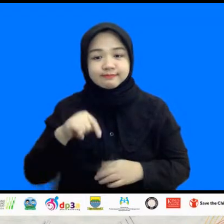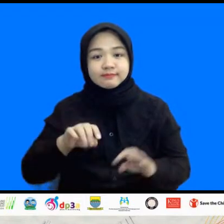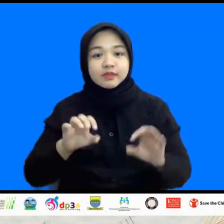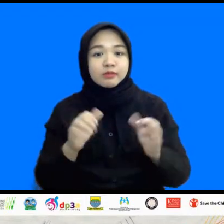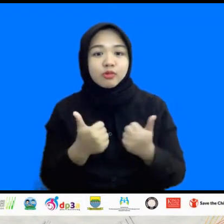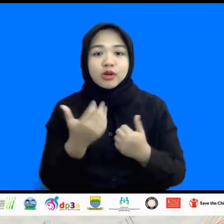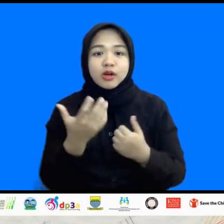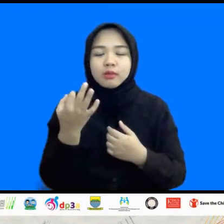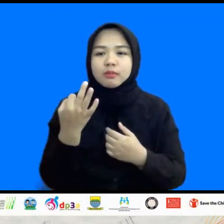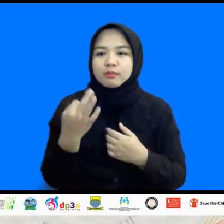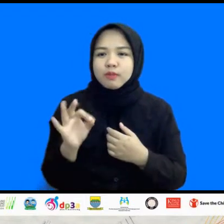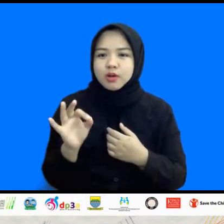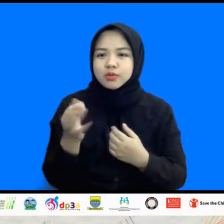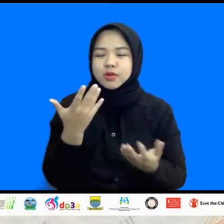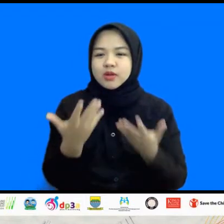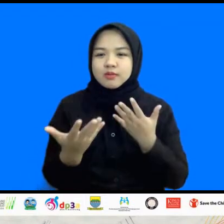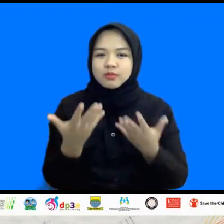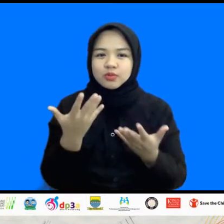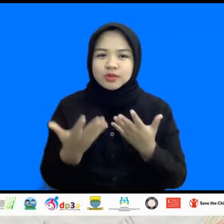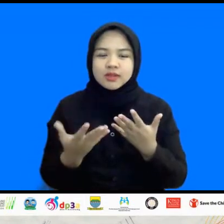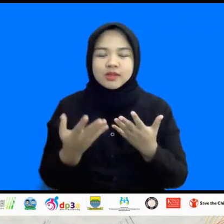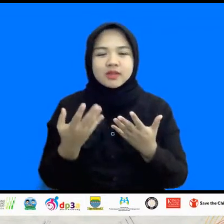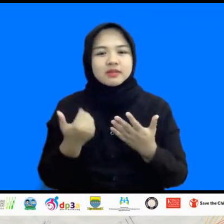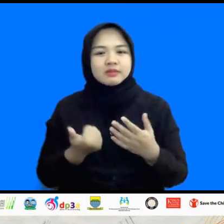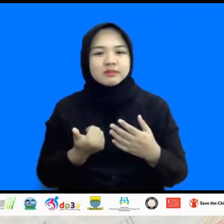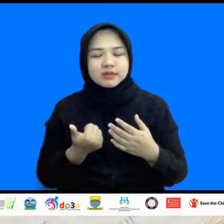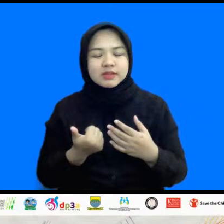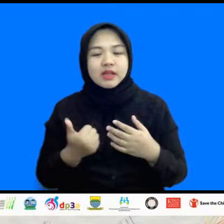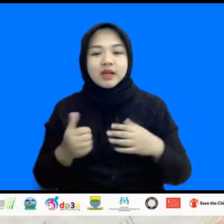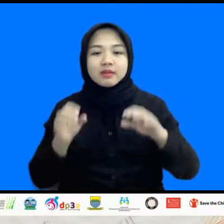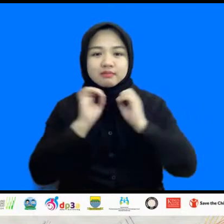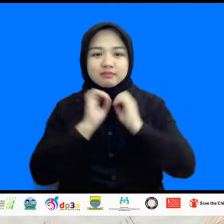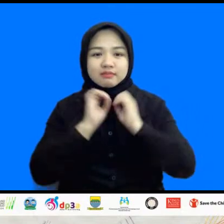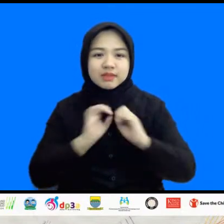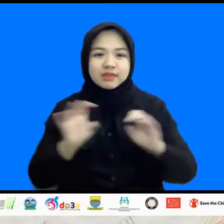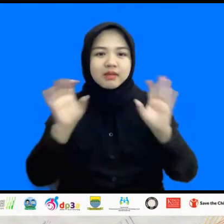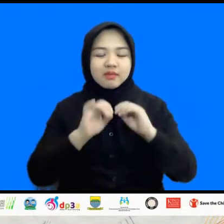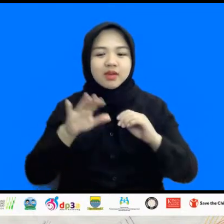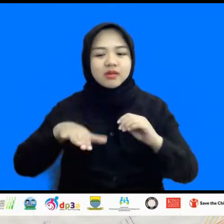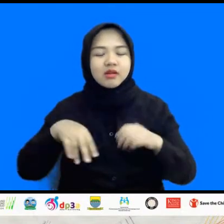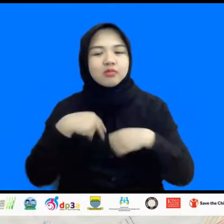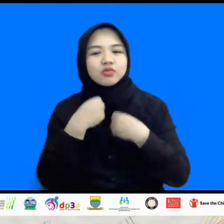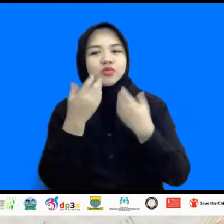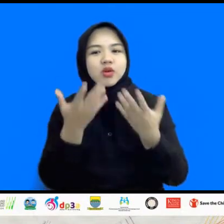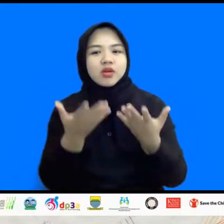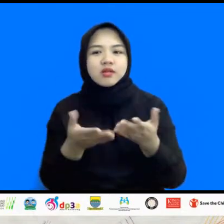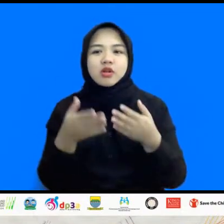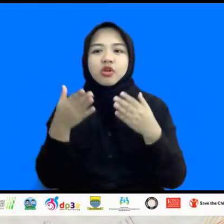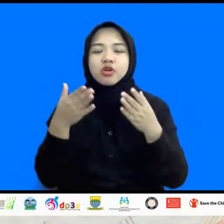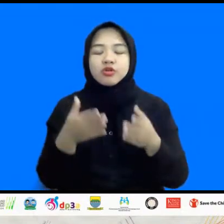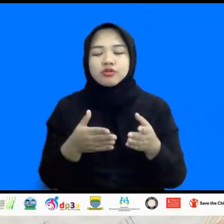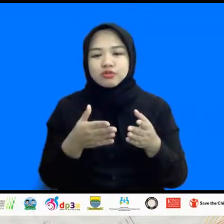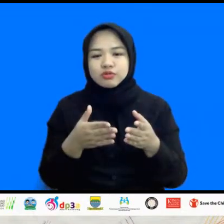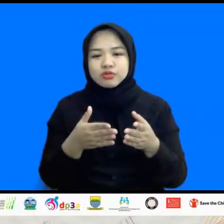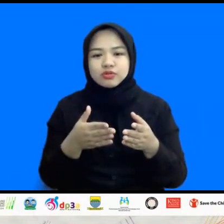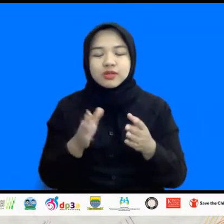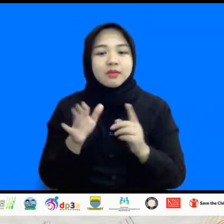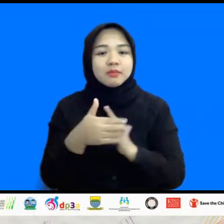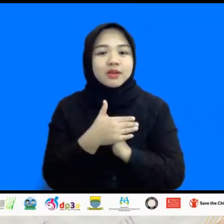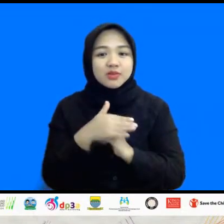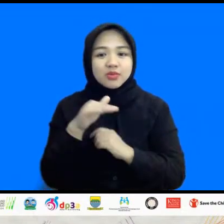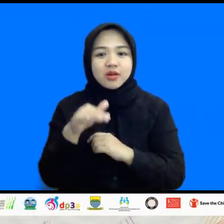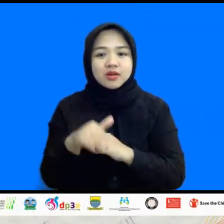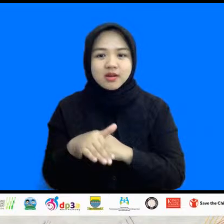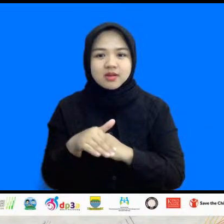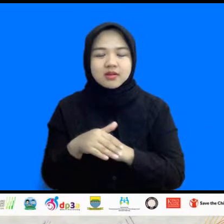baru mungkin penampungan dan penyampaian suara anak ya, terutama dalam perlindungan anak mungkin